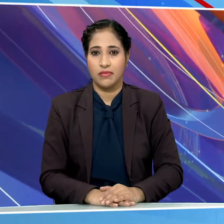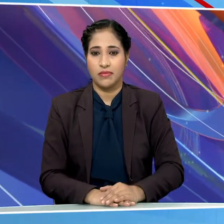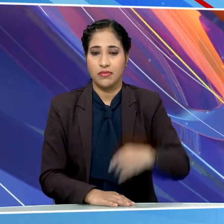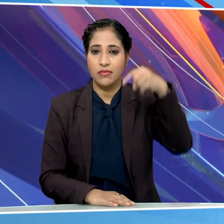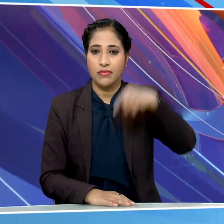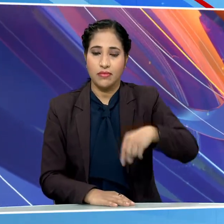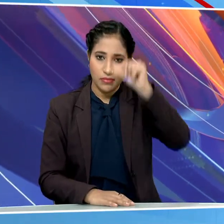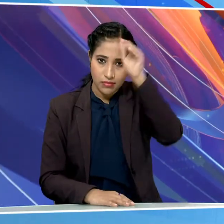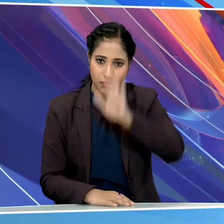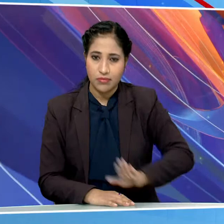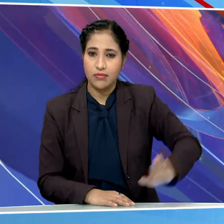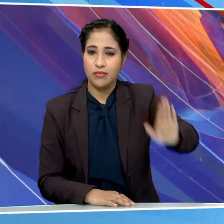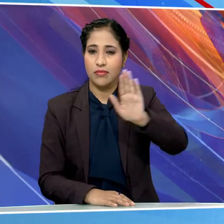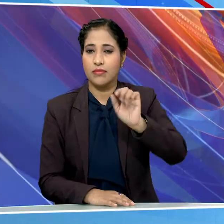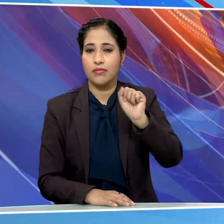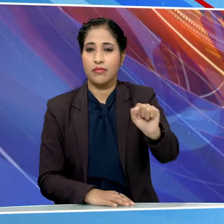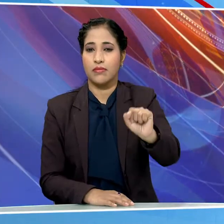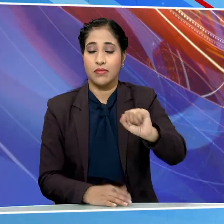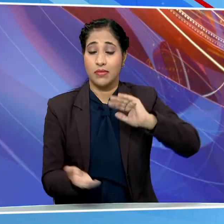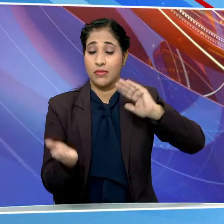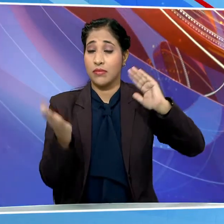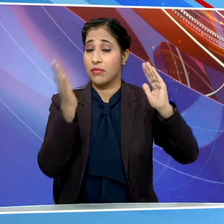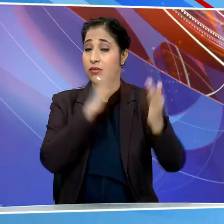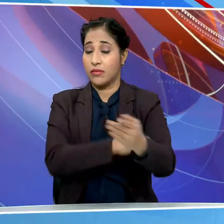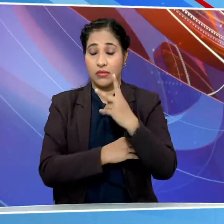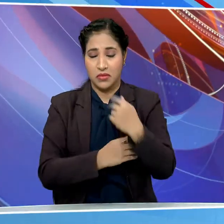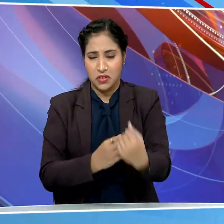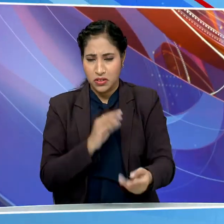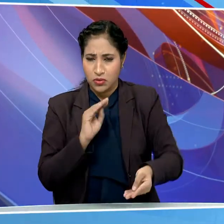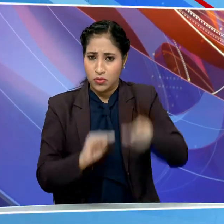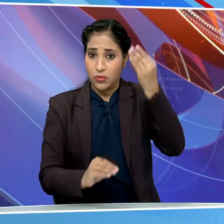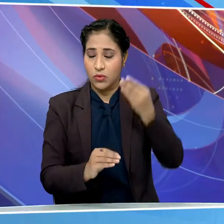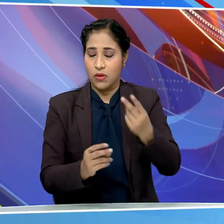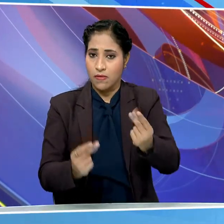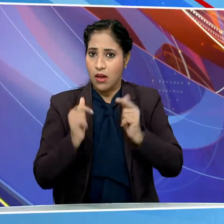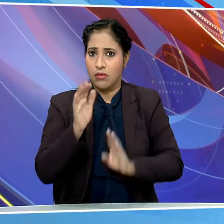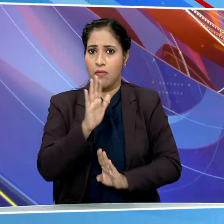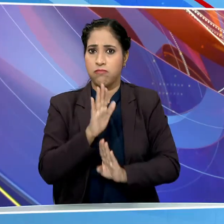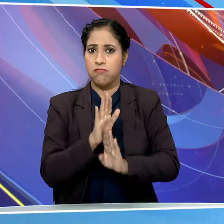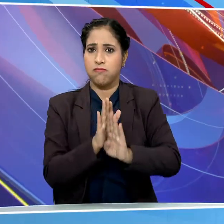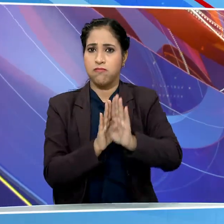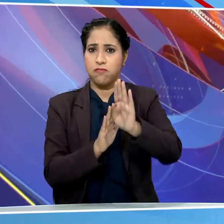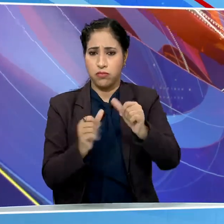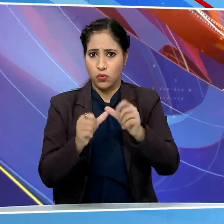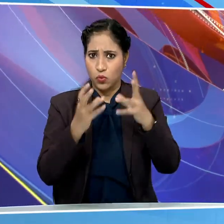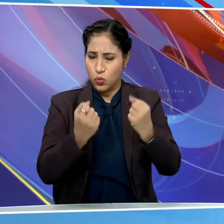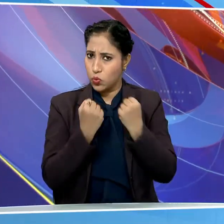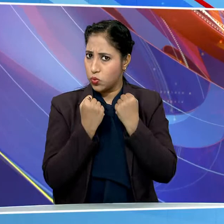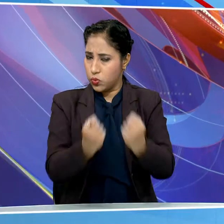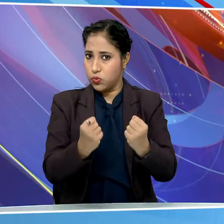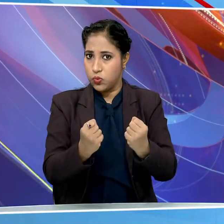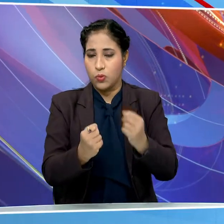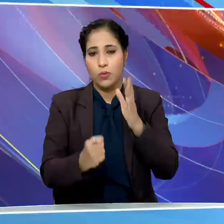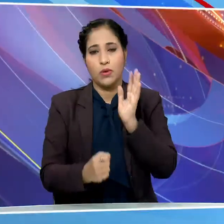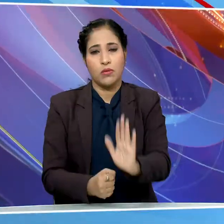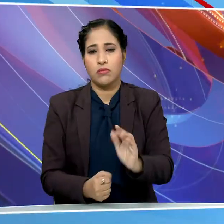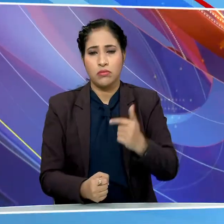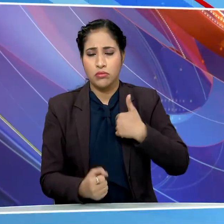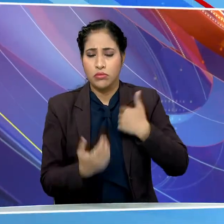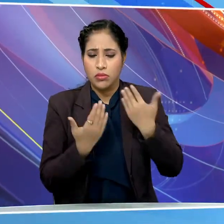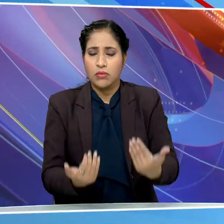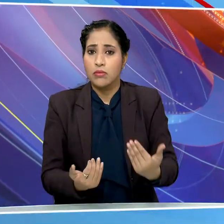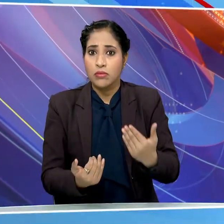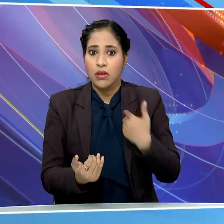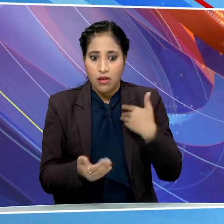आज भारत दुनिया की सबसे तेजी से बढ़ रही अर्थव्यवस्था है। अब हम एक